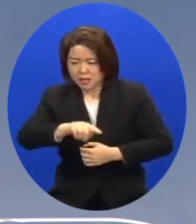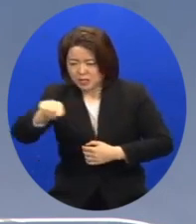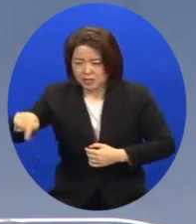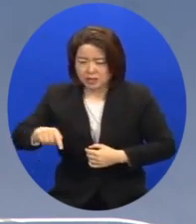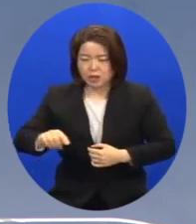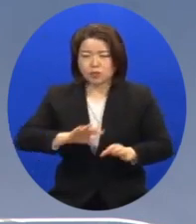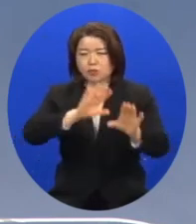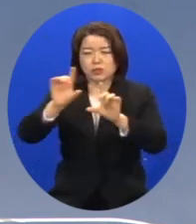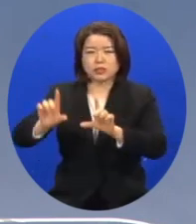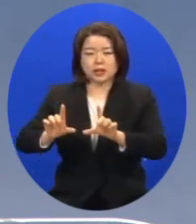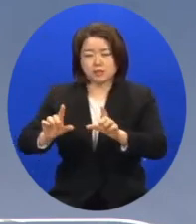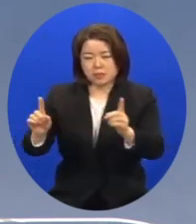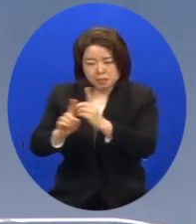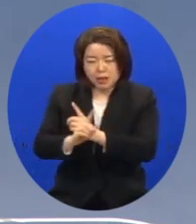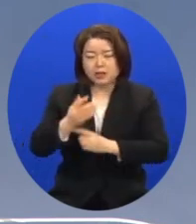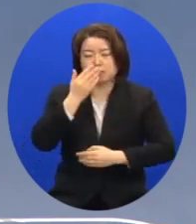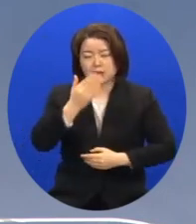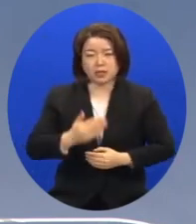변화가 일어나요